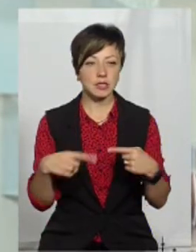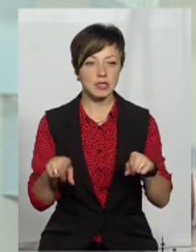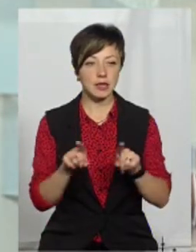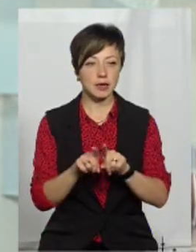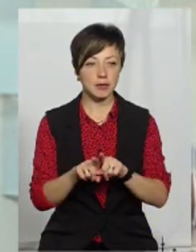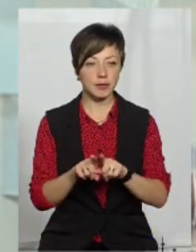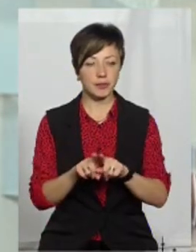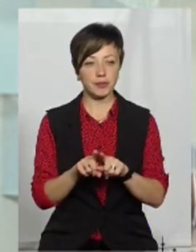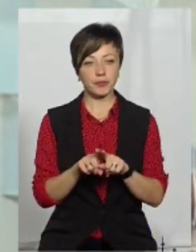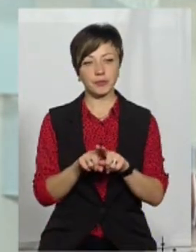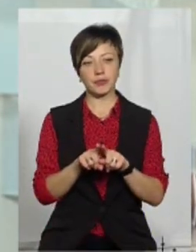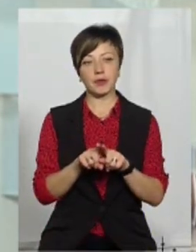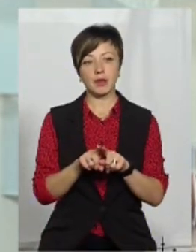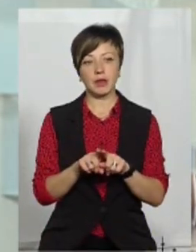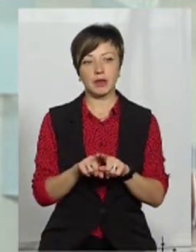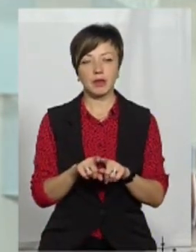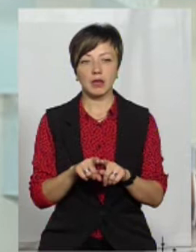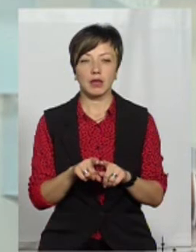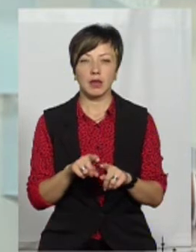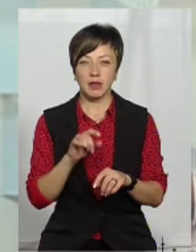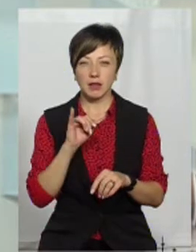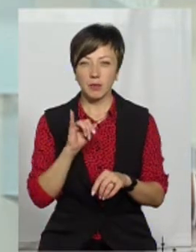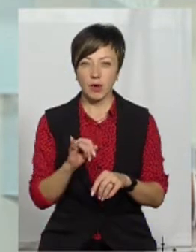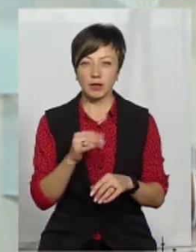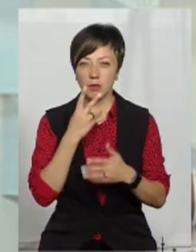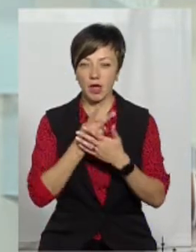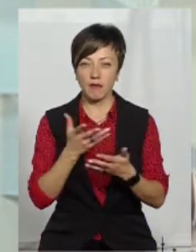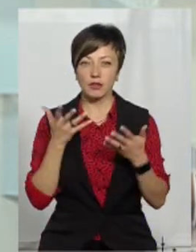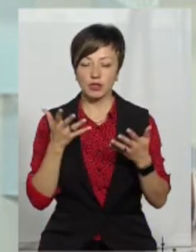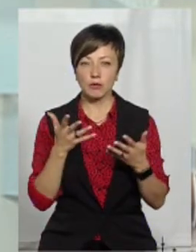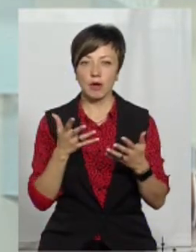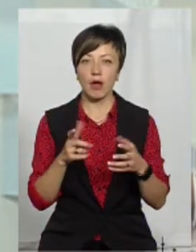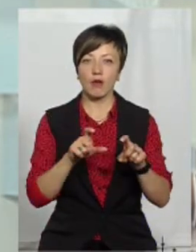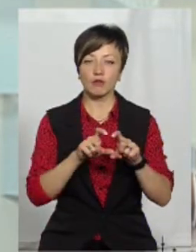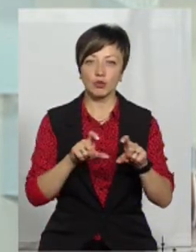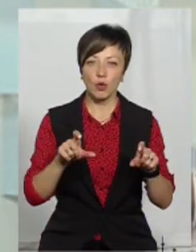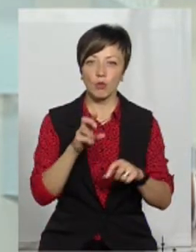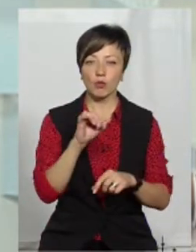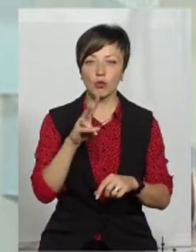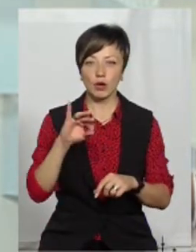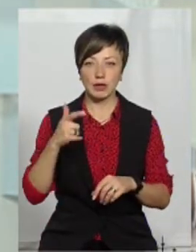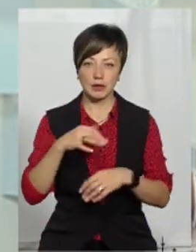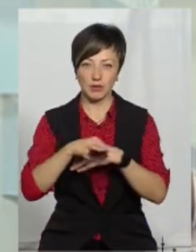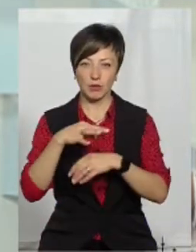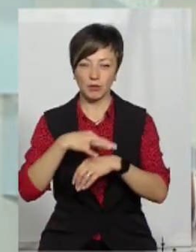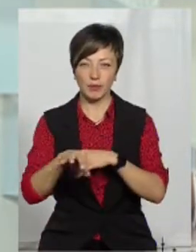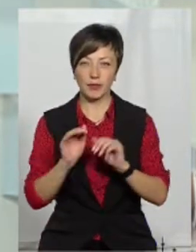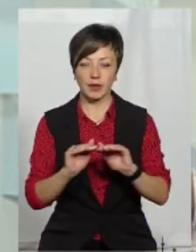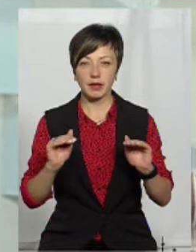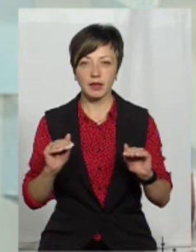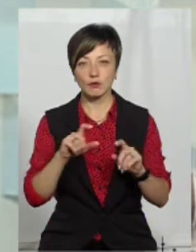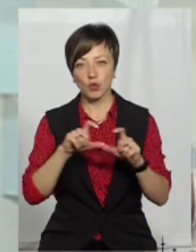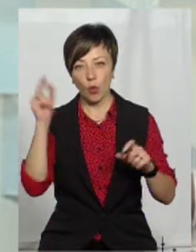таким негативним явищем в суспільстві, як булінг, так, в школах. Мені, ну, власне,